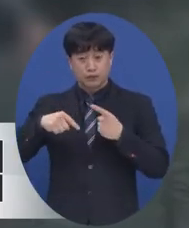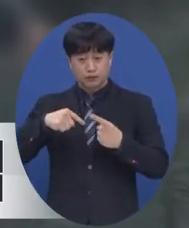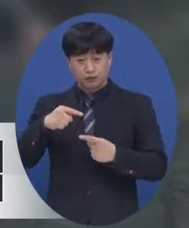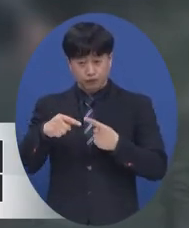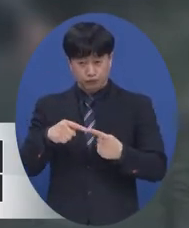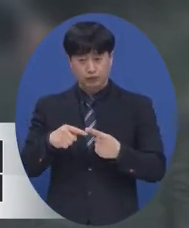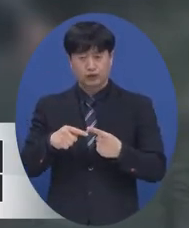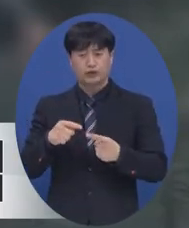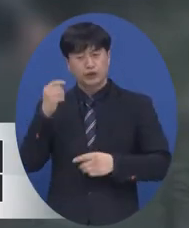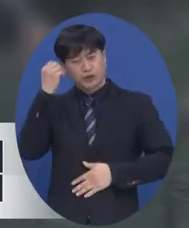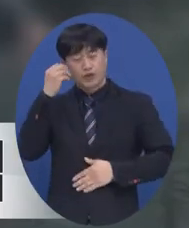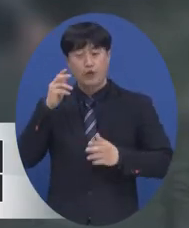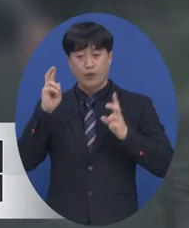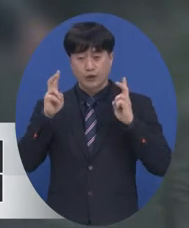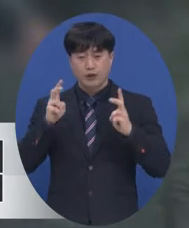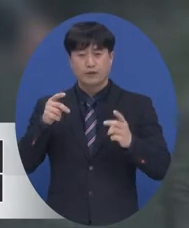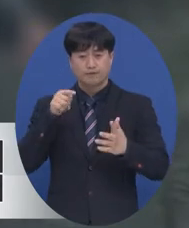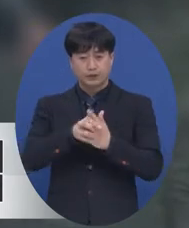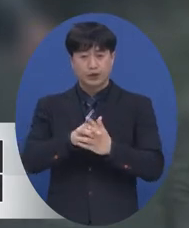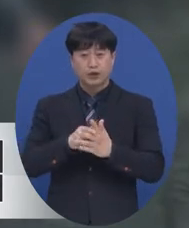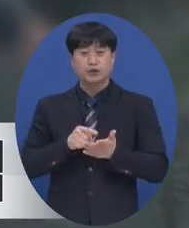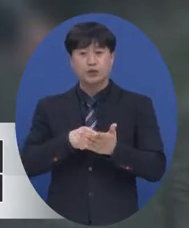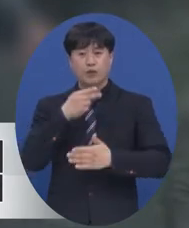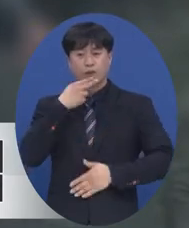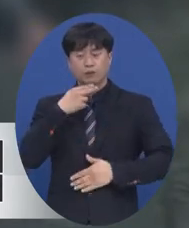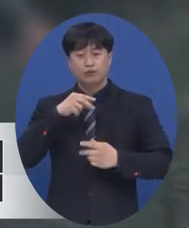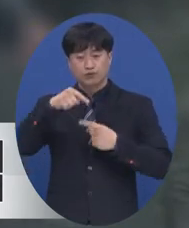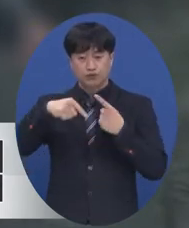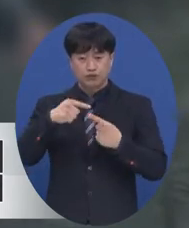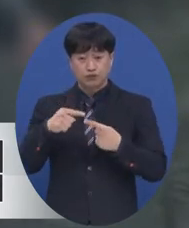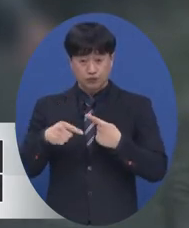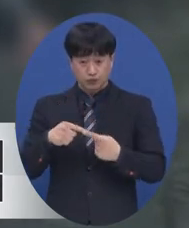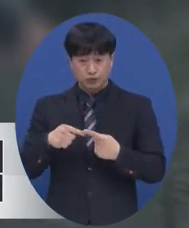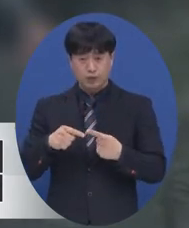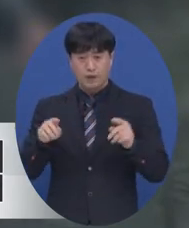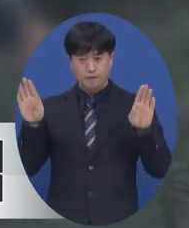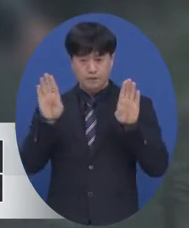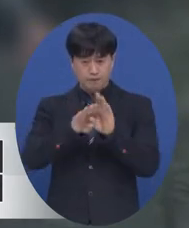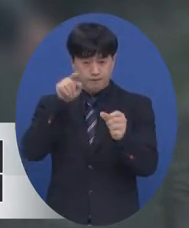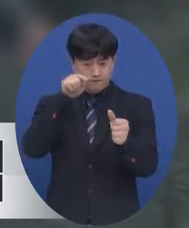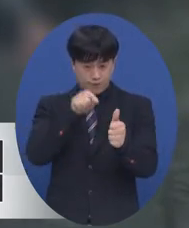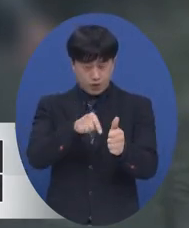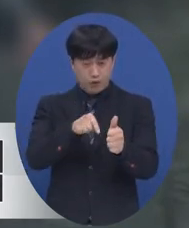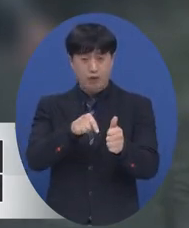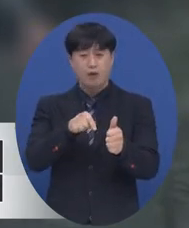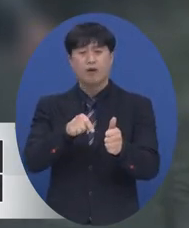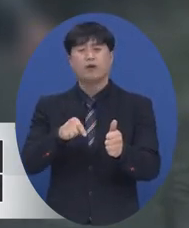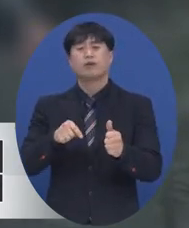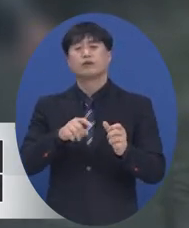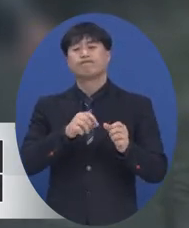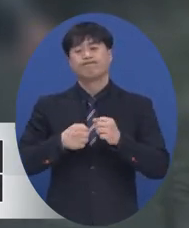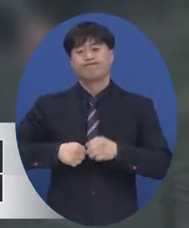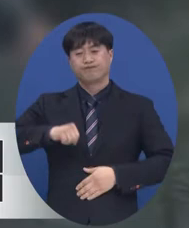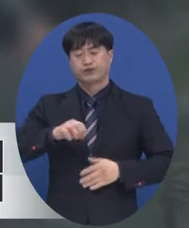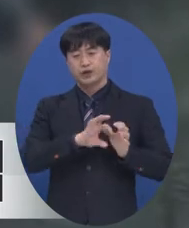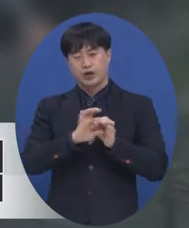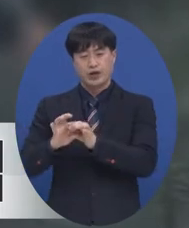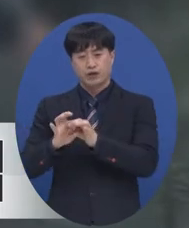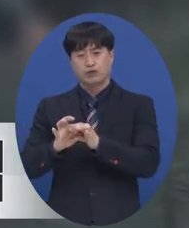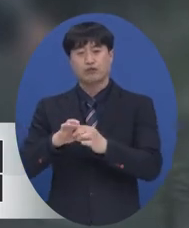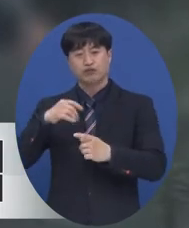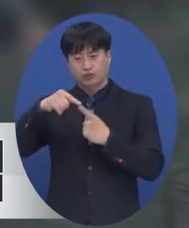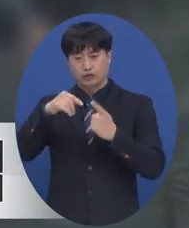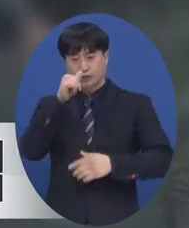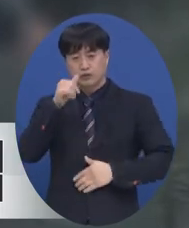적발해 씁니다 제대로 신고하지 않고 영어 파거나 영업장 폐쇄 명령을 어기고 계속해서 운영해온 숙박업체 도